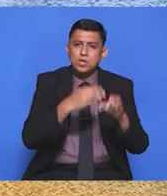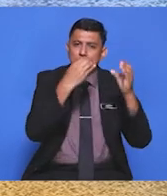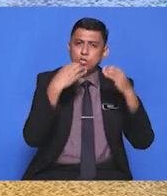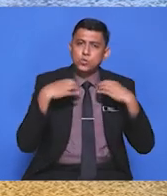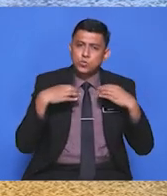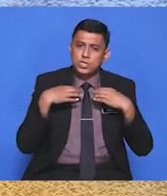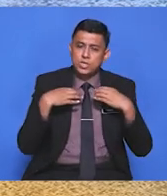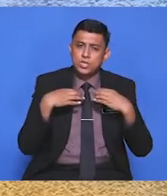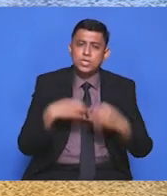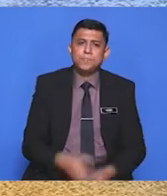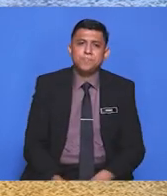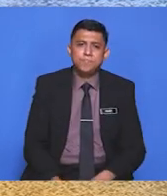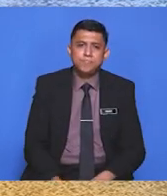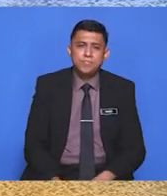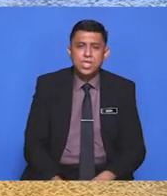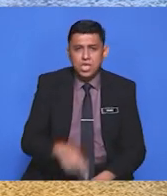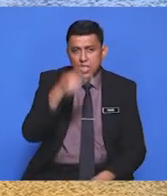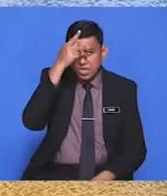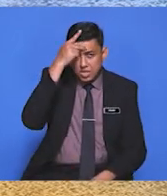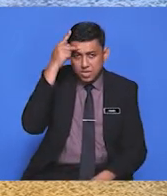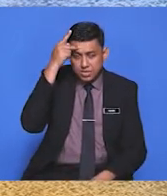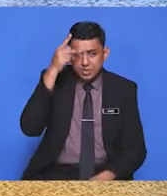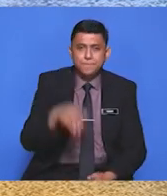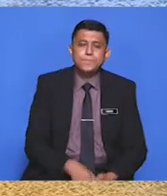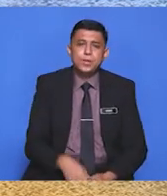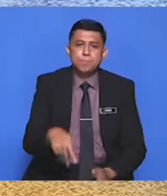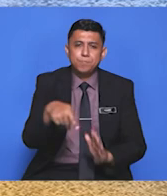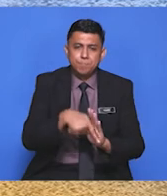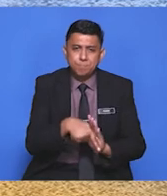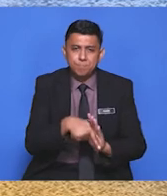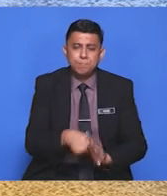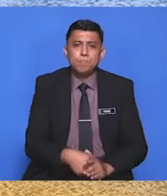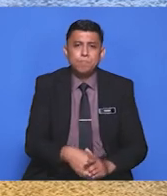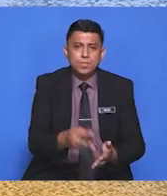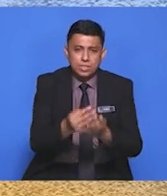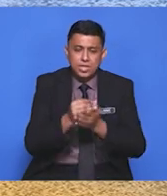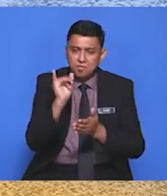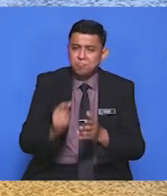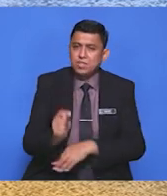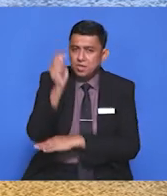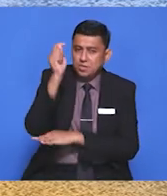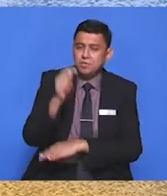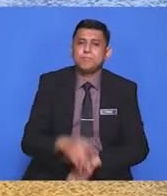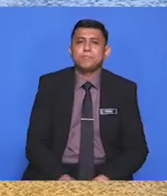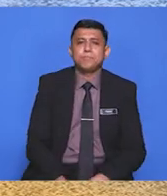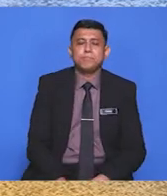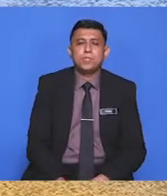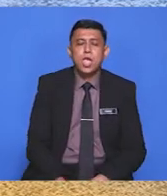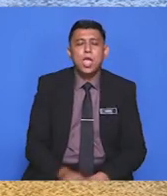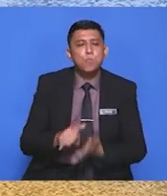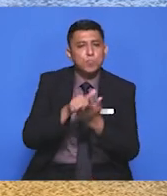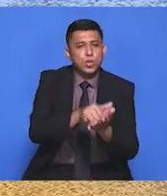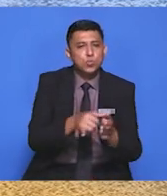musim perayaan kerana pada ketika itu permintaan terhadap tiket sangat tinggi. Begitu